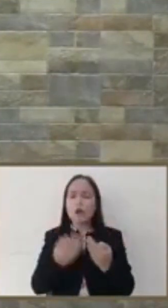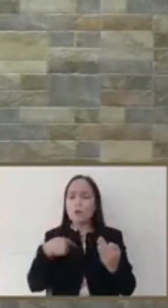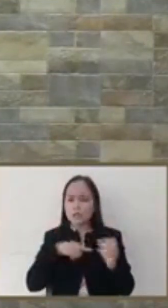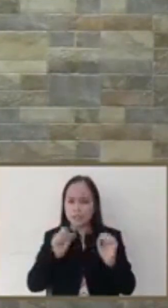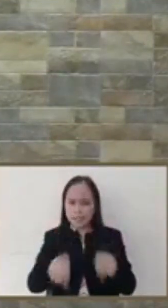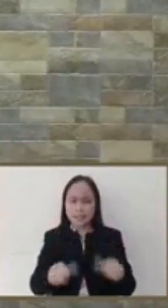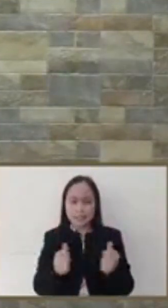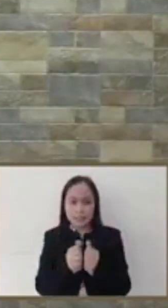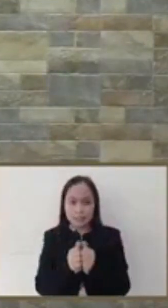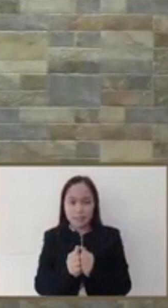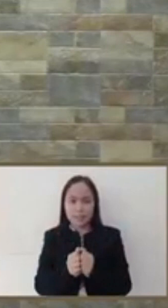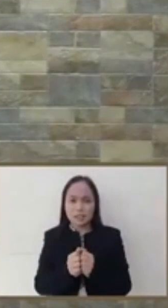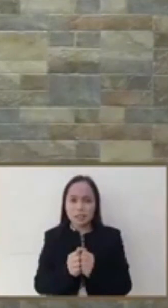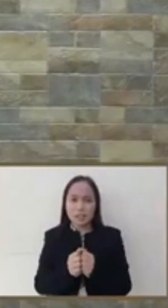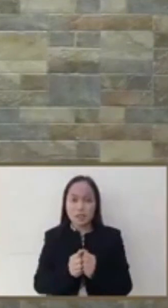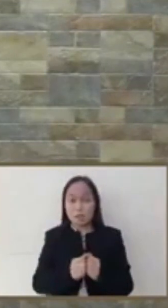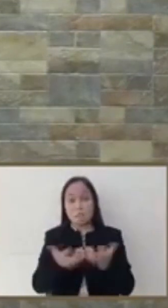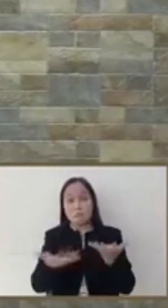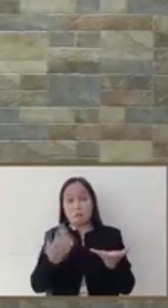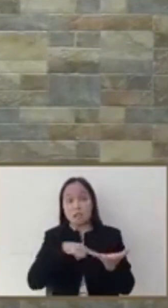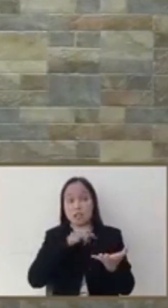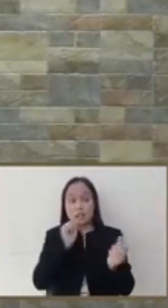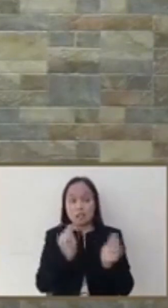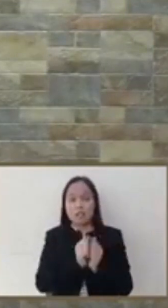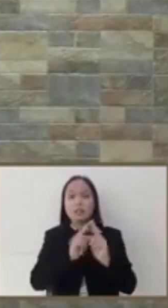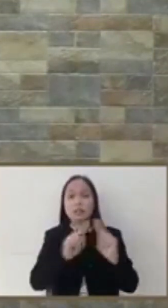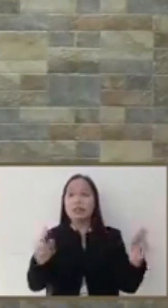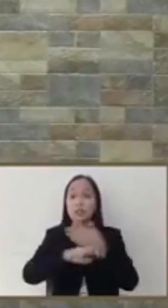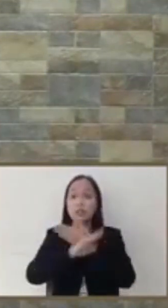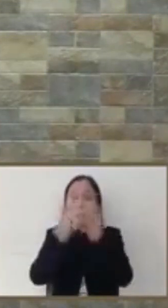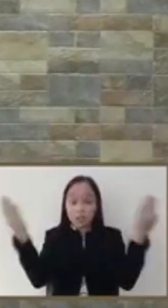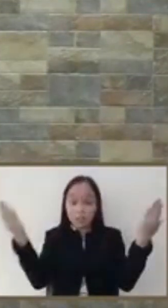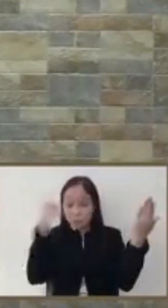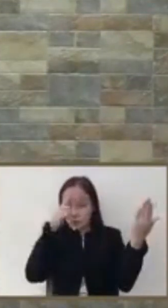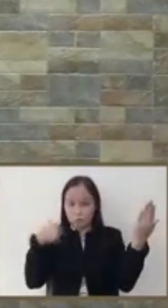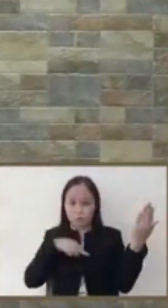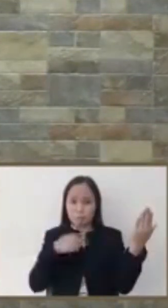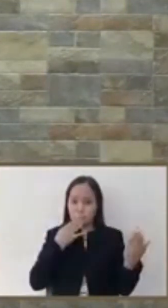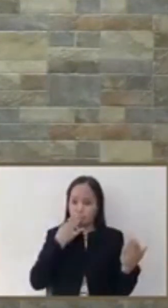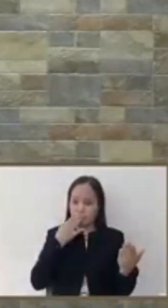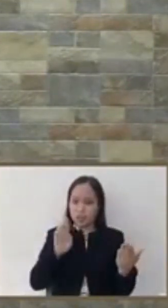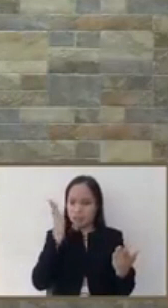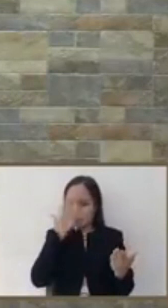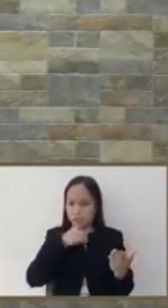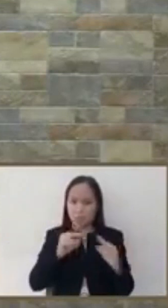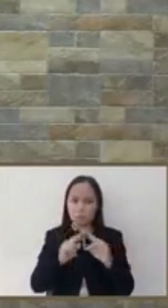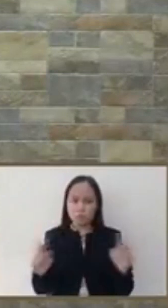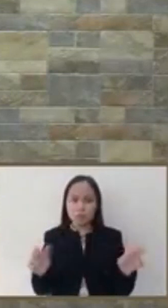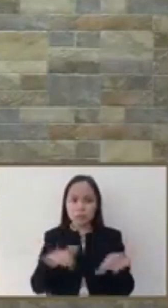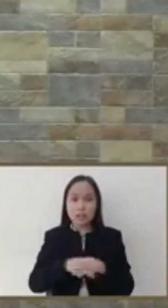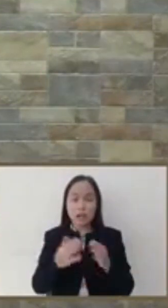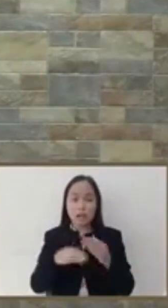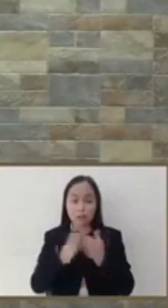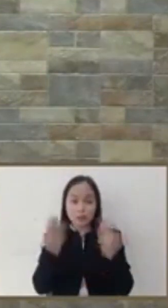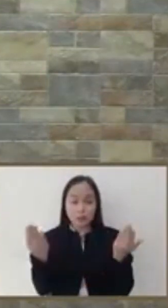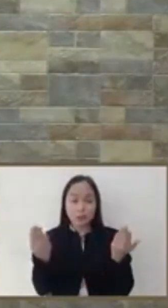hindi natin makakasama yung bahay natin sa langit sapagkat may mas maganda tayong bahay sa langit. Hindi natin makakasama yung